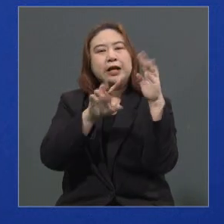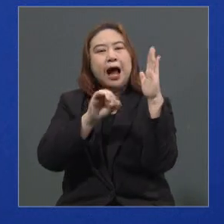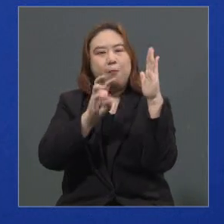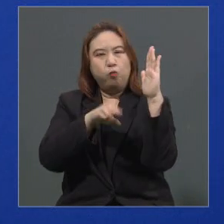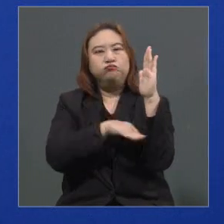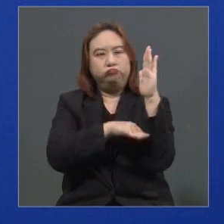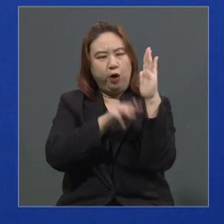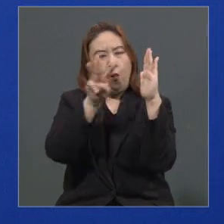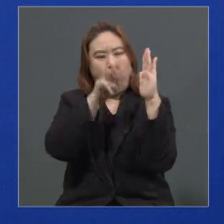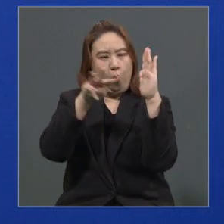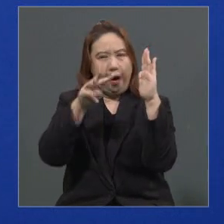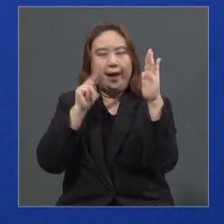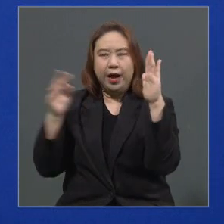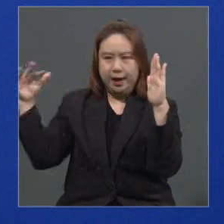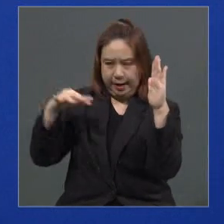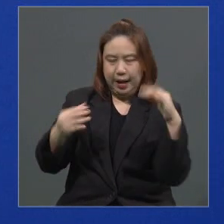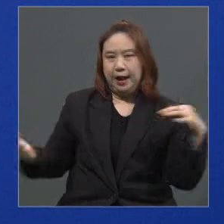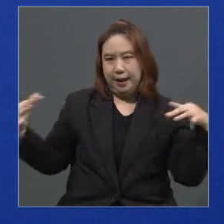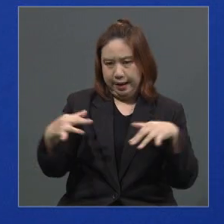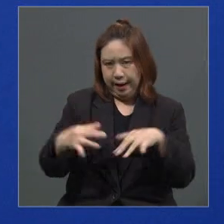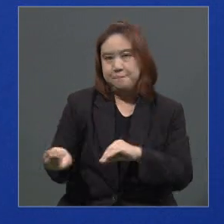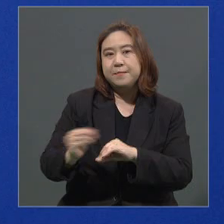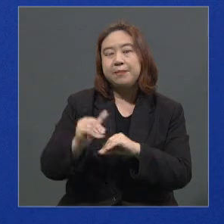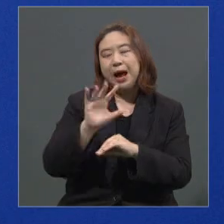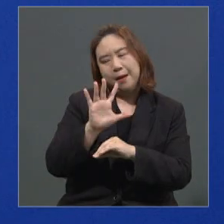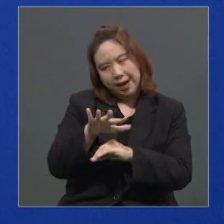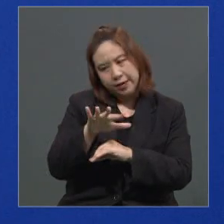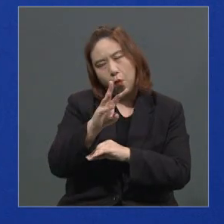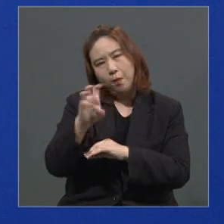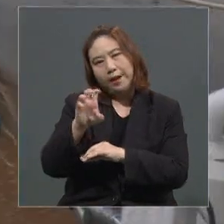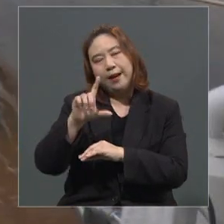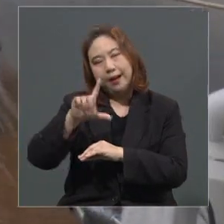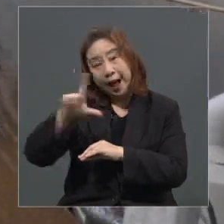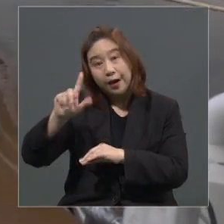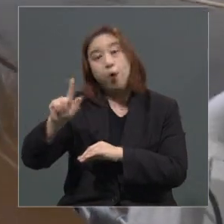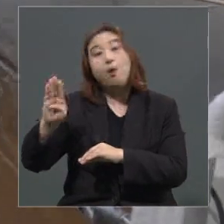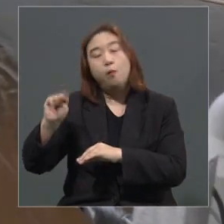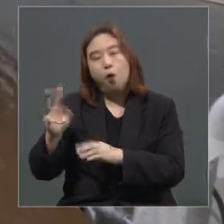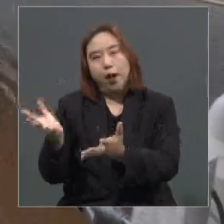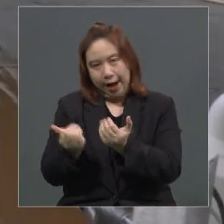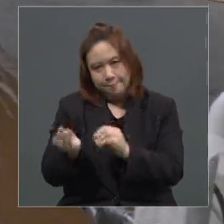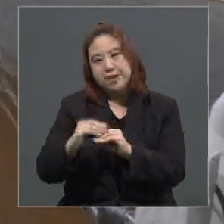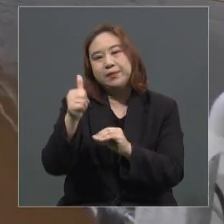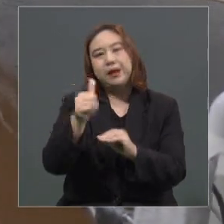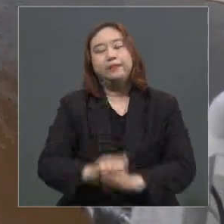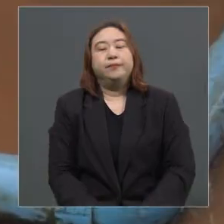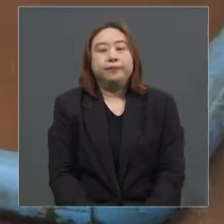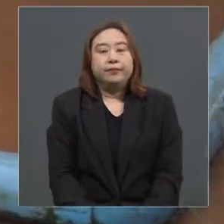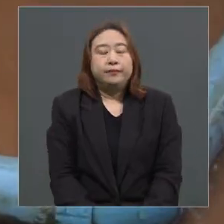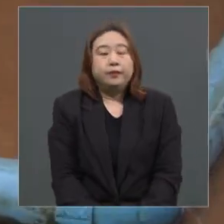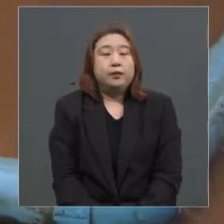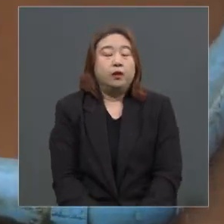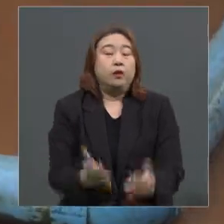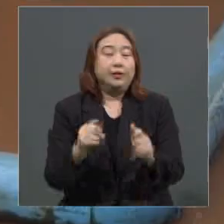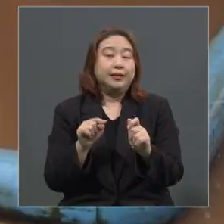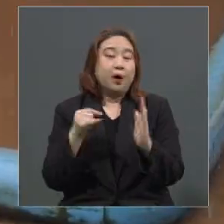ได้อีก 5-6,000 ลูกบาศก์ล้านลูกบาศก์เมตรนะครับ ส่วนแม่น้ำวังค่ะฝนตกหนักในพื้นที่จังหวัดลำปางอำเ